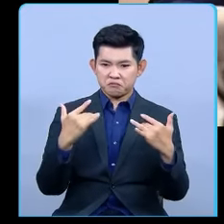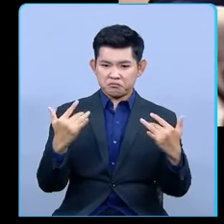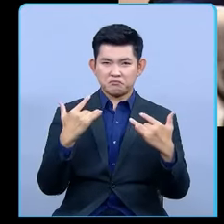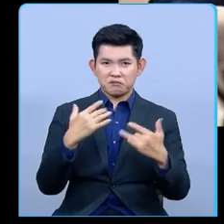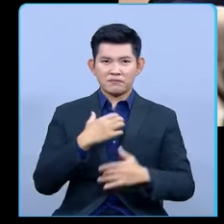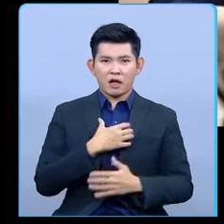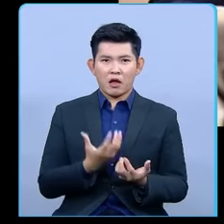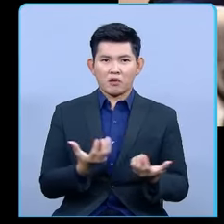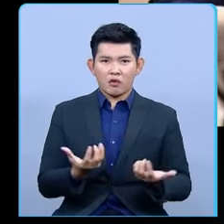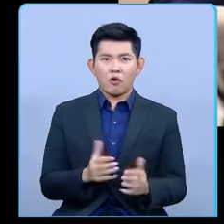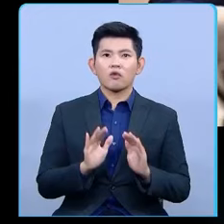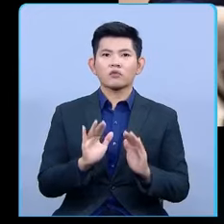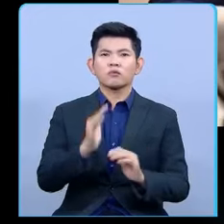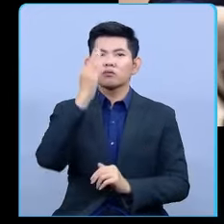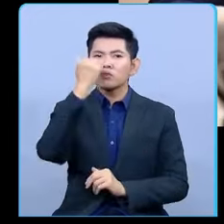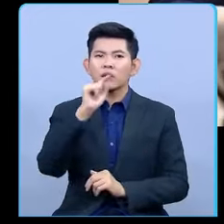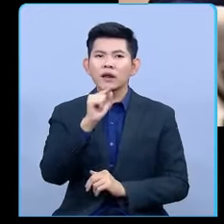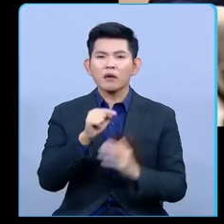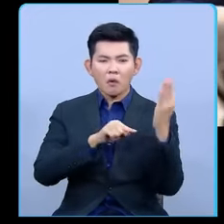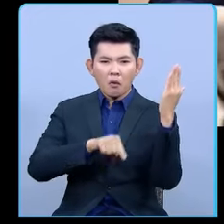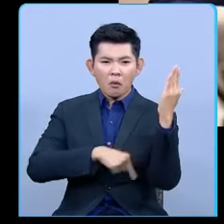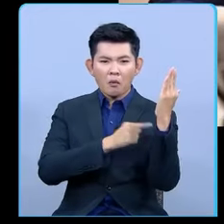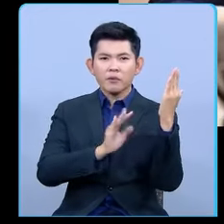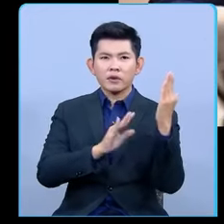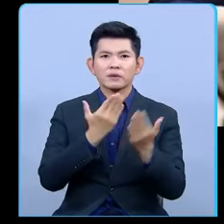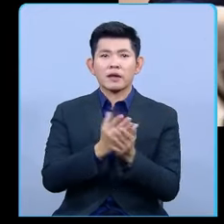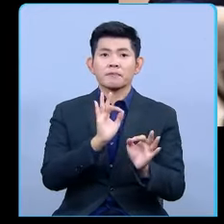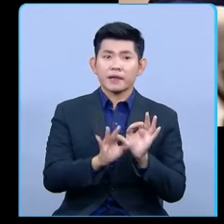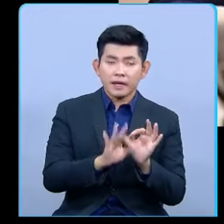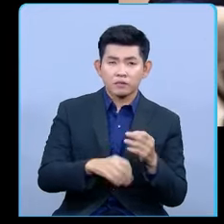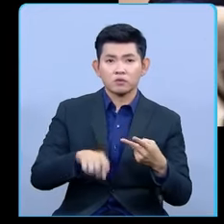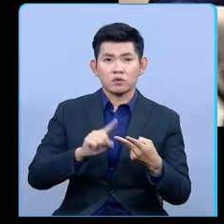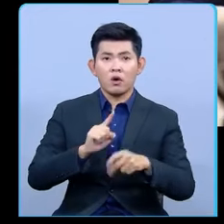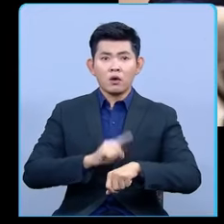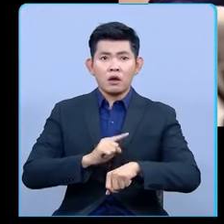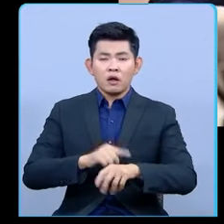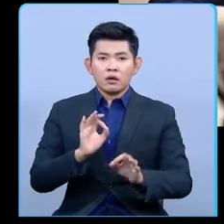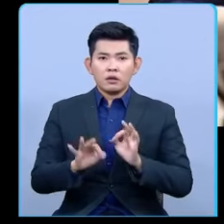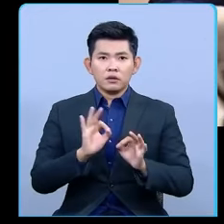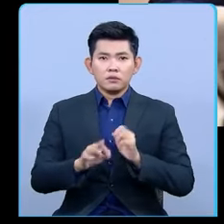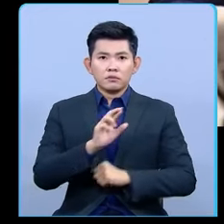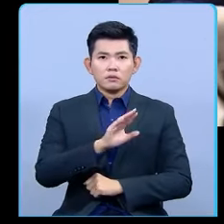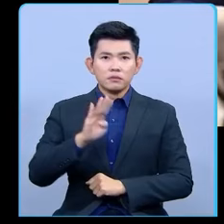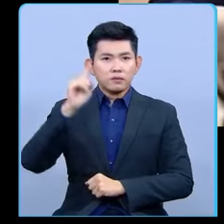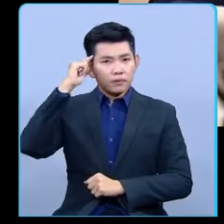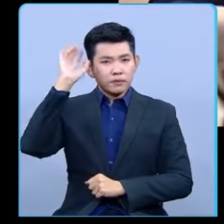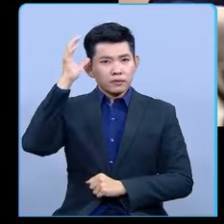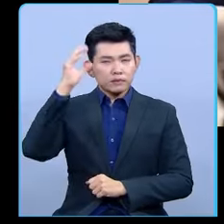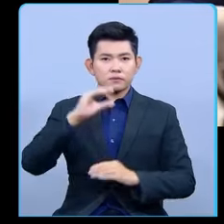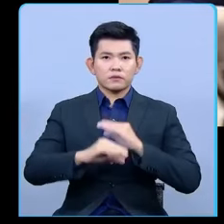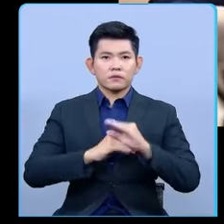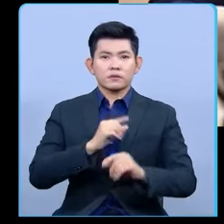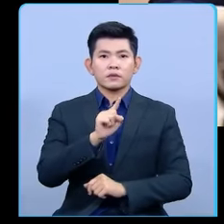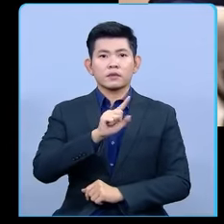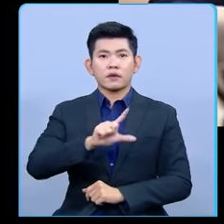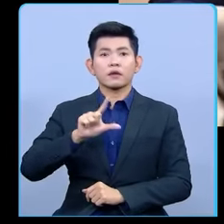สินค้าทางเรือตรงนี้เพราะว่าไม่ต้องอ้อมไกลประหยัดระยะทางประหยัดเวลาแล้วระบบทุกอย่างเป็นอัตโนมัติหมดเลยโครงการมูลค่า1ล้านล้านบ